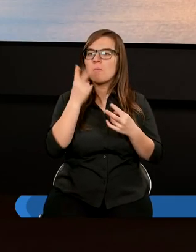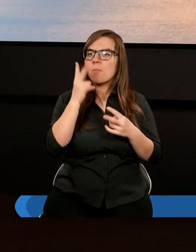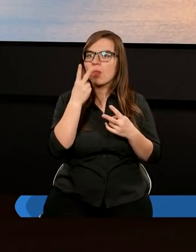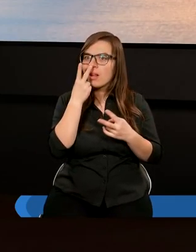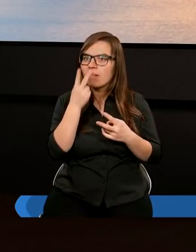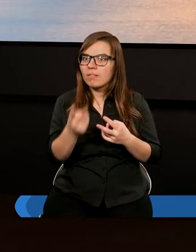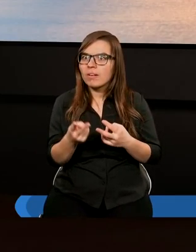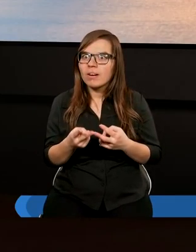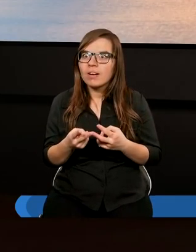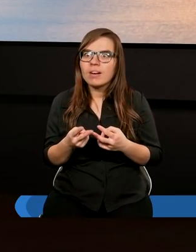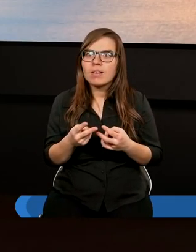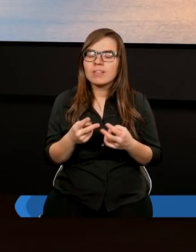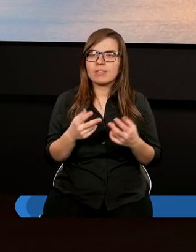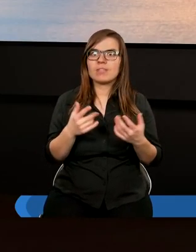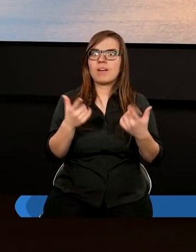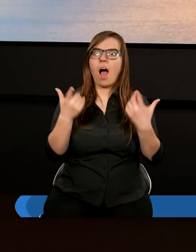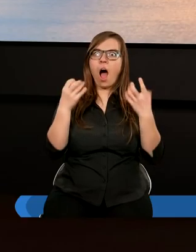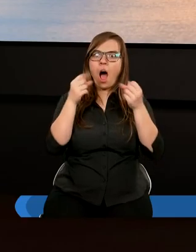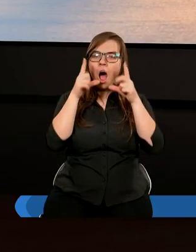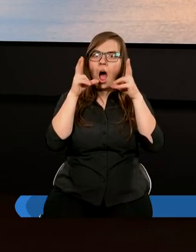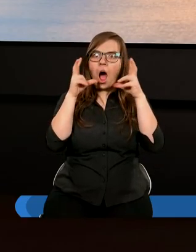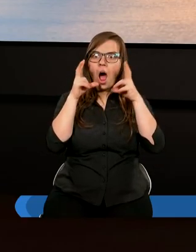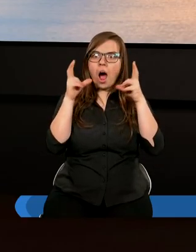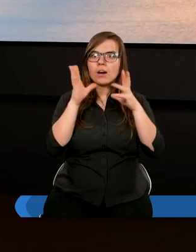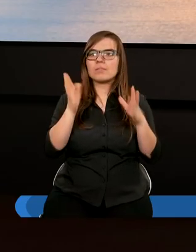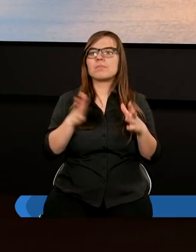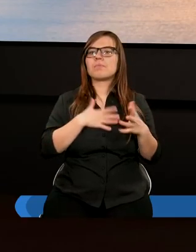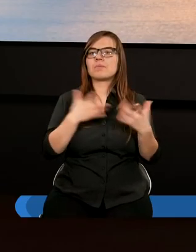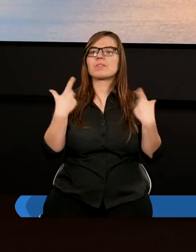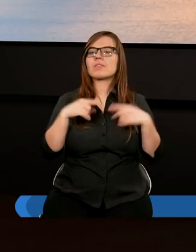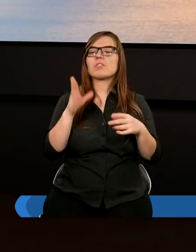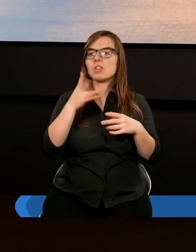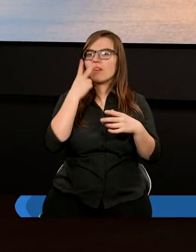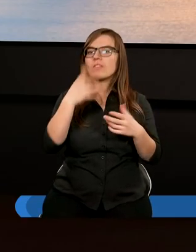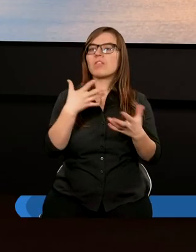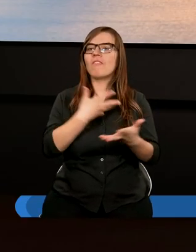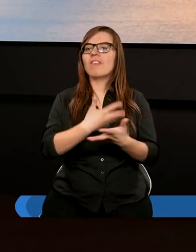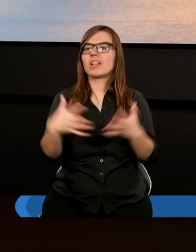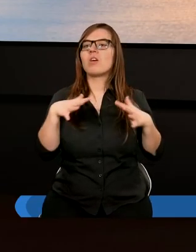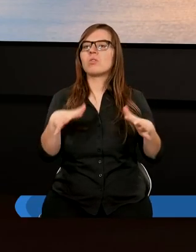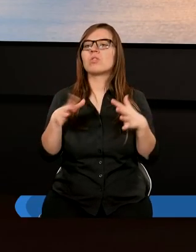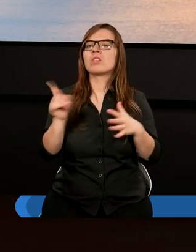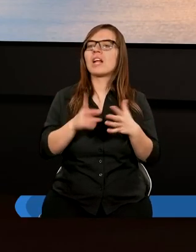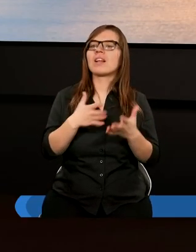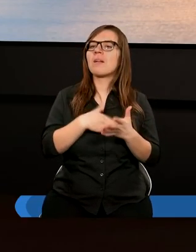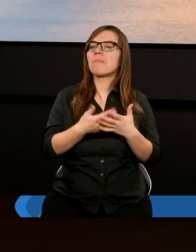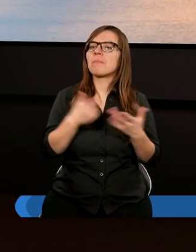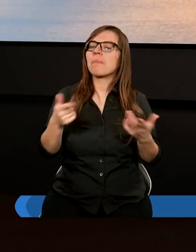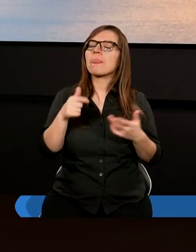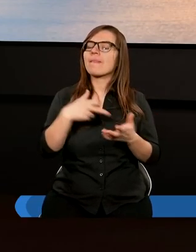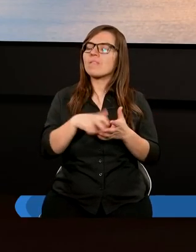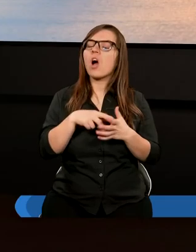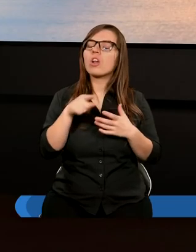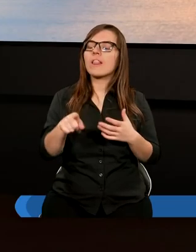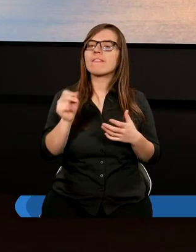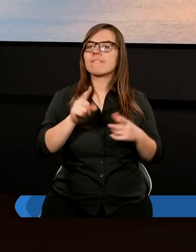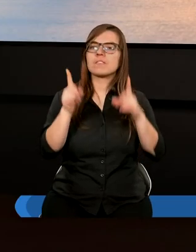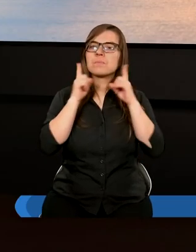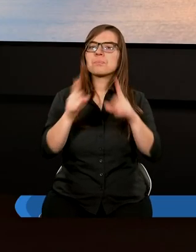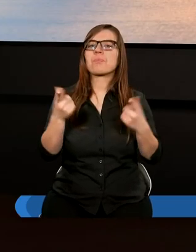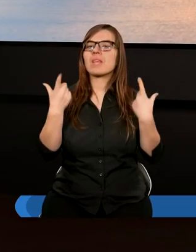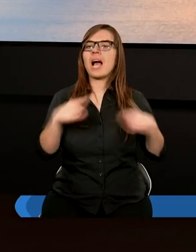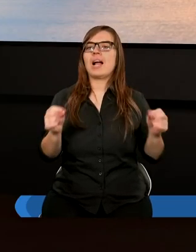od razu widzi, ile wydał. Zresztą może to zrobić też przeglądając konto gdzieś tam w internecie, prawda? Ale chodzi o to, że nagle